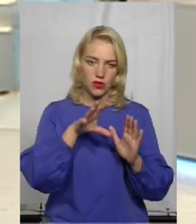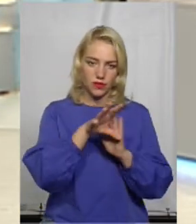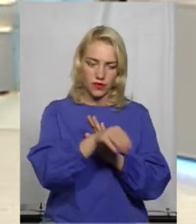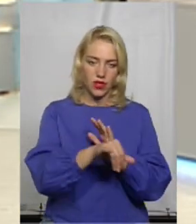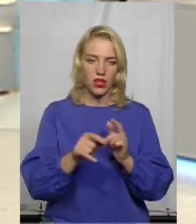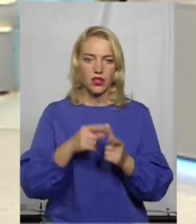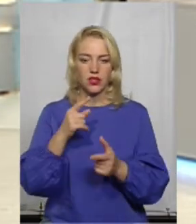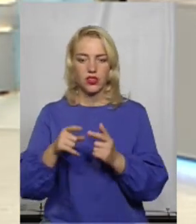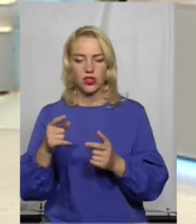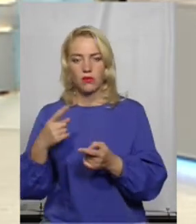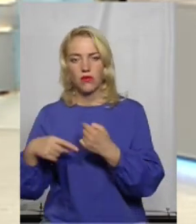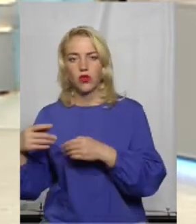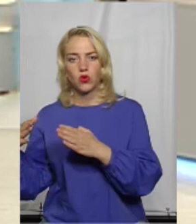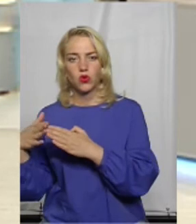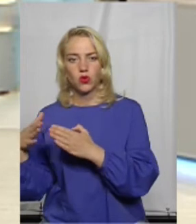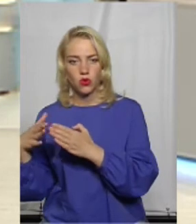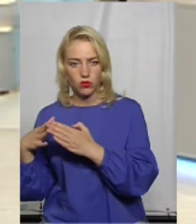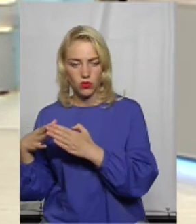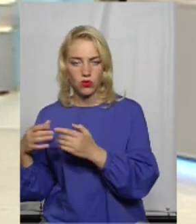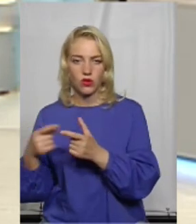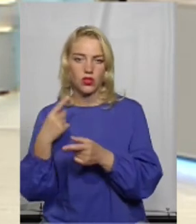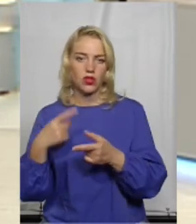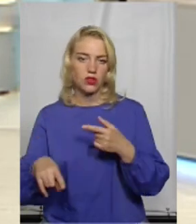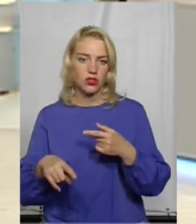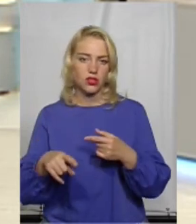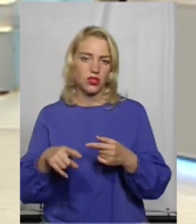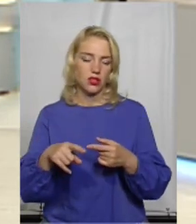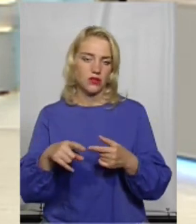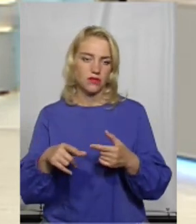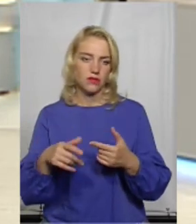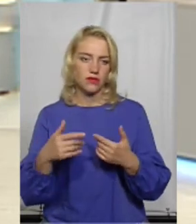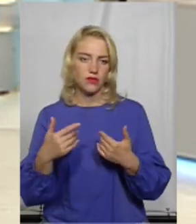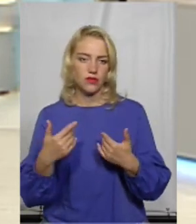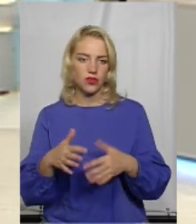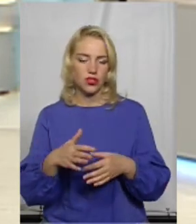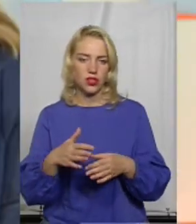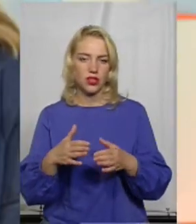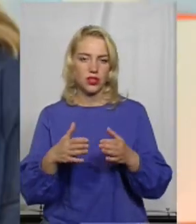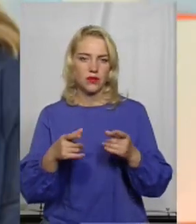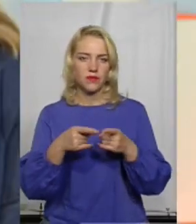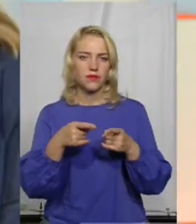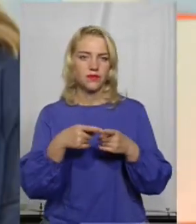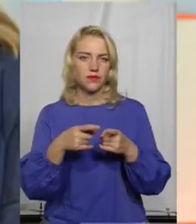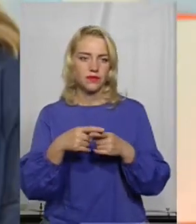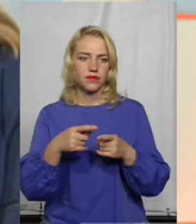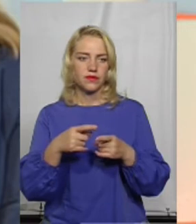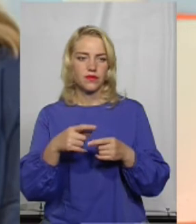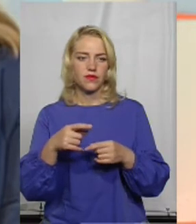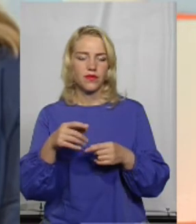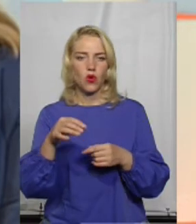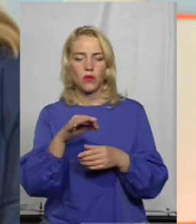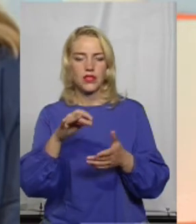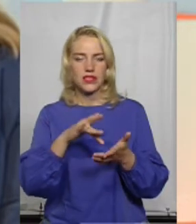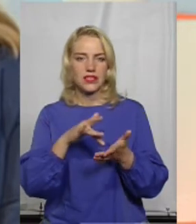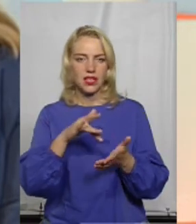повертається додому, чи вона вже на більш довготривалий термін йде в обласний